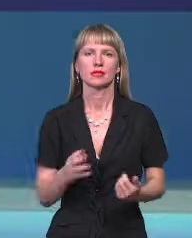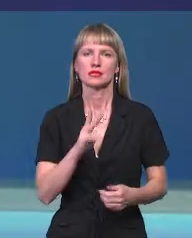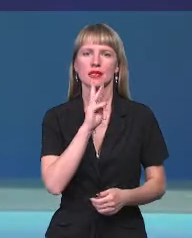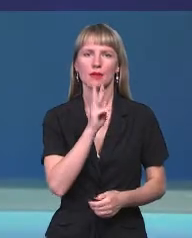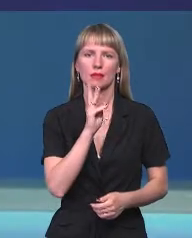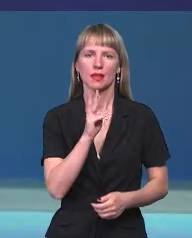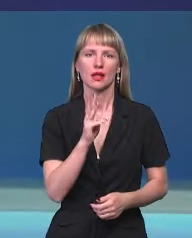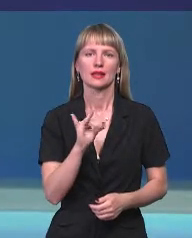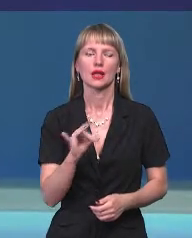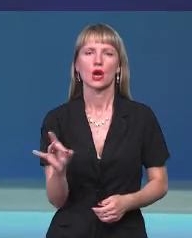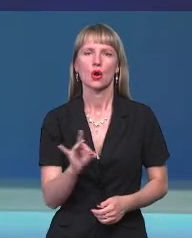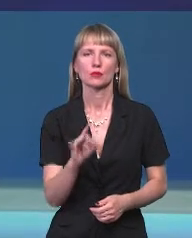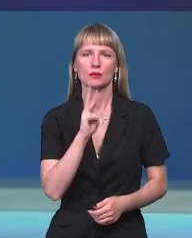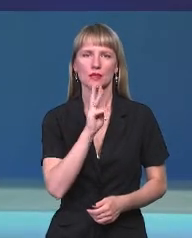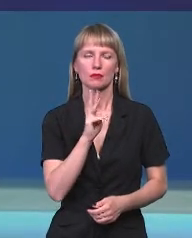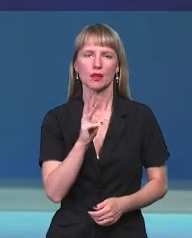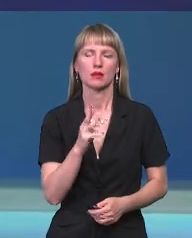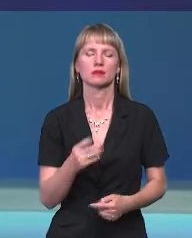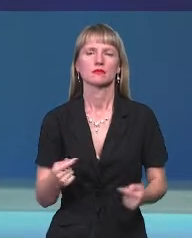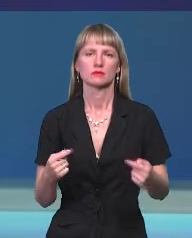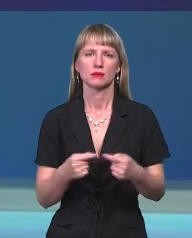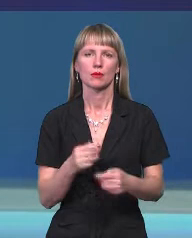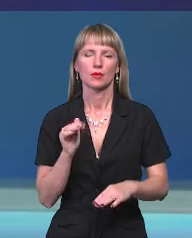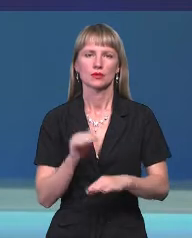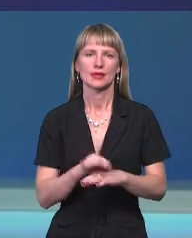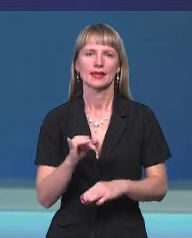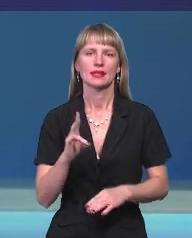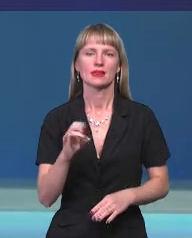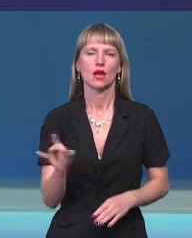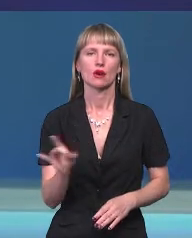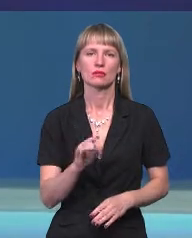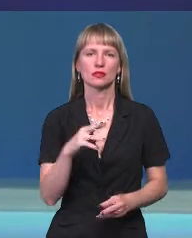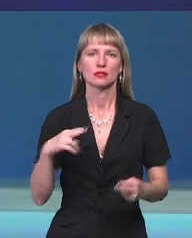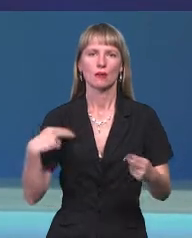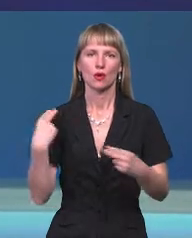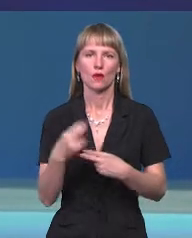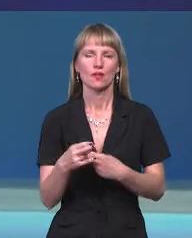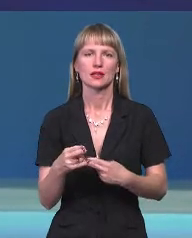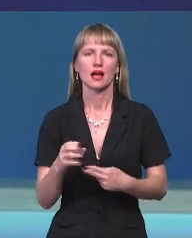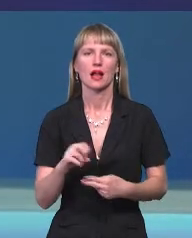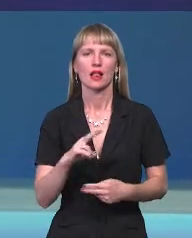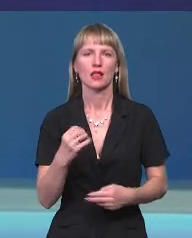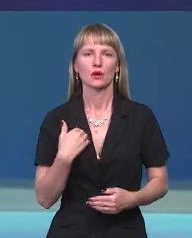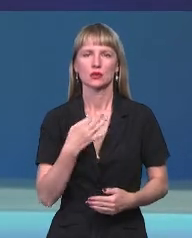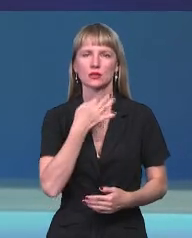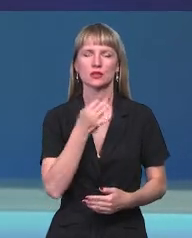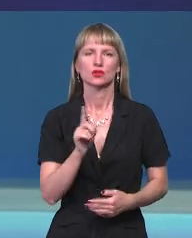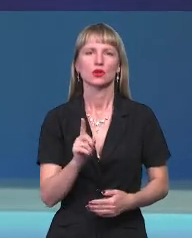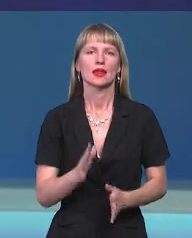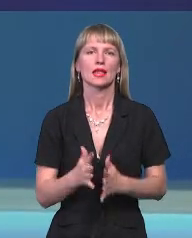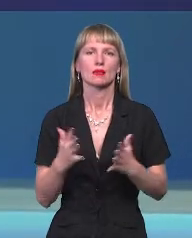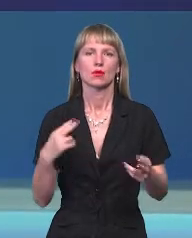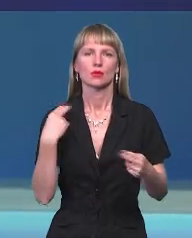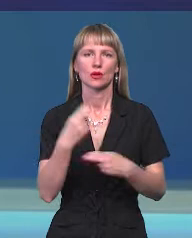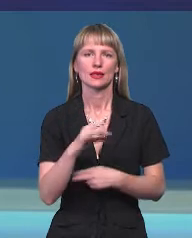заробітна плата, розмір заробітної плати, безумовно, позначається і на розмірах заборгованості. Але хочу сказати, що найбільші